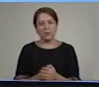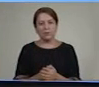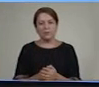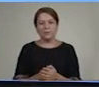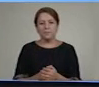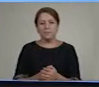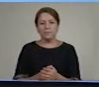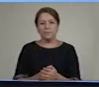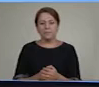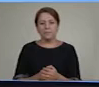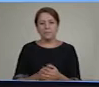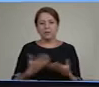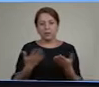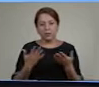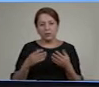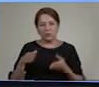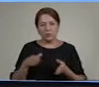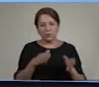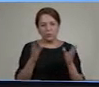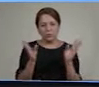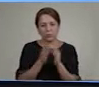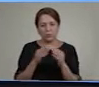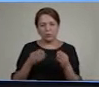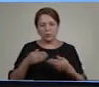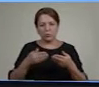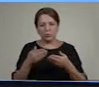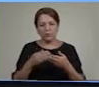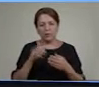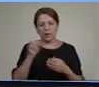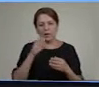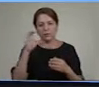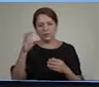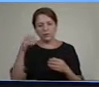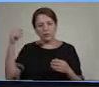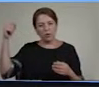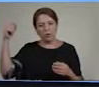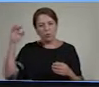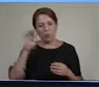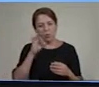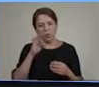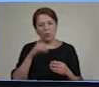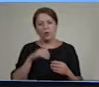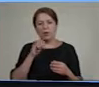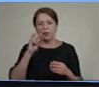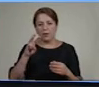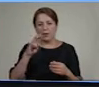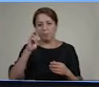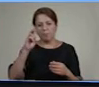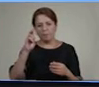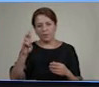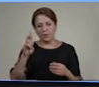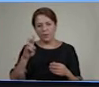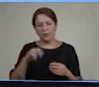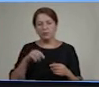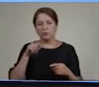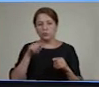Demak, mana qanday yo'l bilan yuramiz? Masalan, A, S, O hamda M, B mana shu